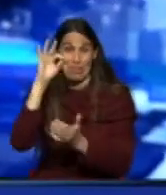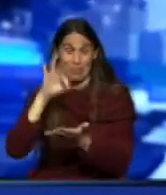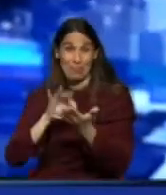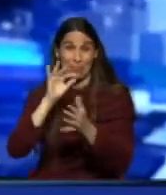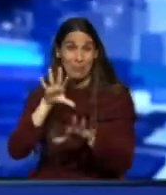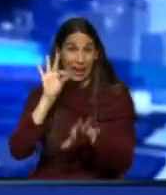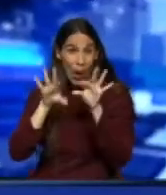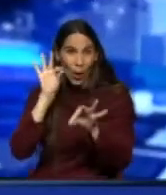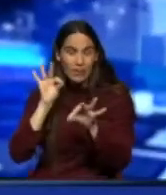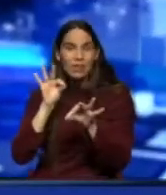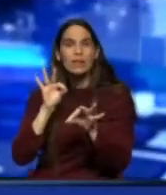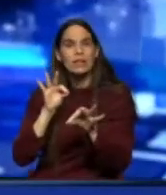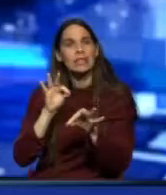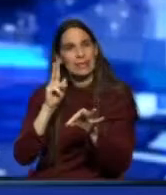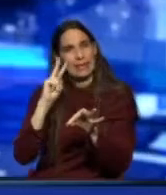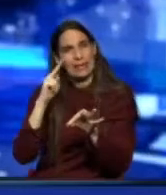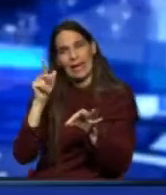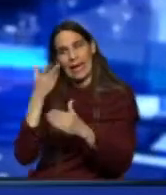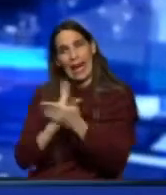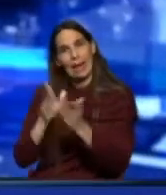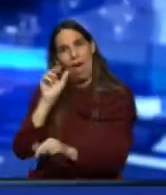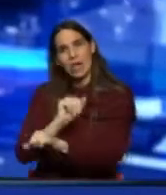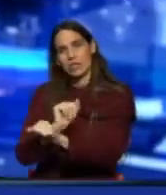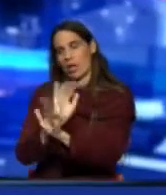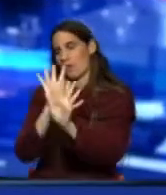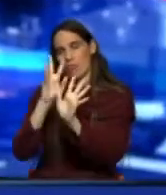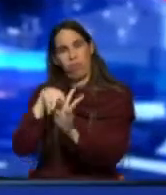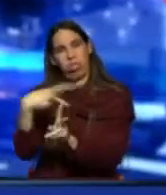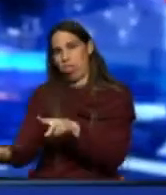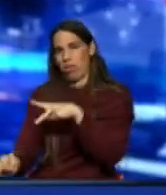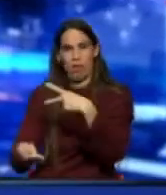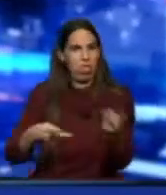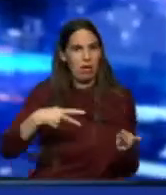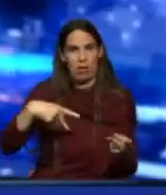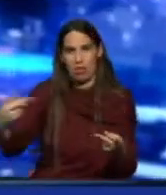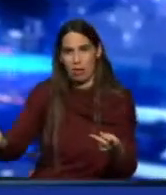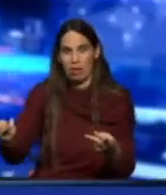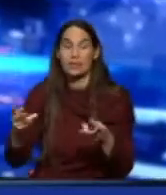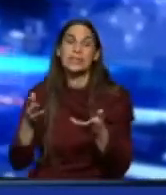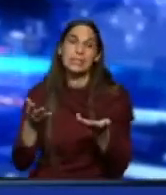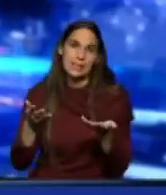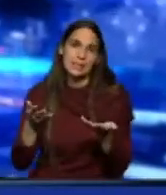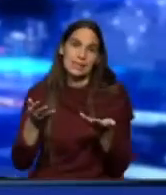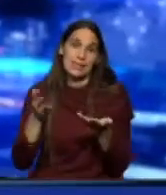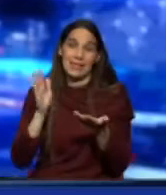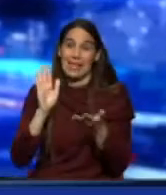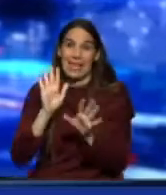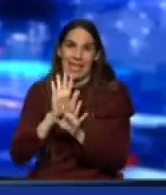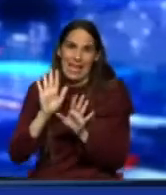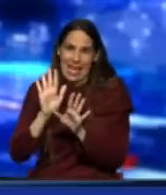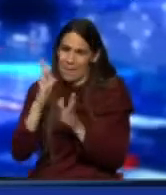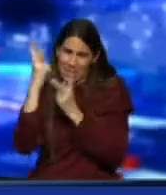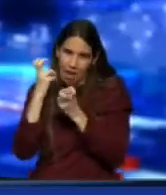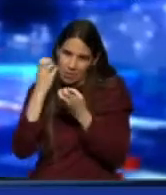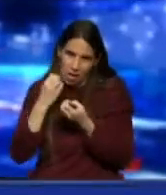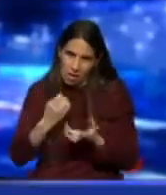אנחנו נצפה להתמוטטות של חלק מהאסירים, וכזה דבר, עם או בלי חסמים של הטלפונים, מידע כזה יוצא